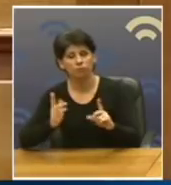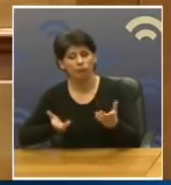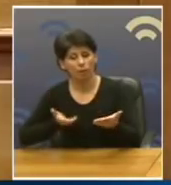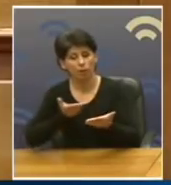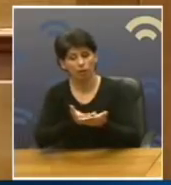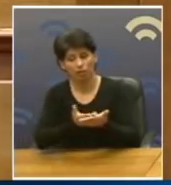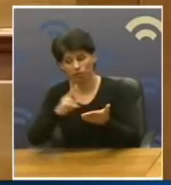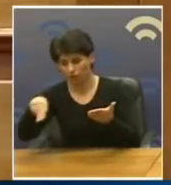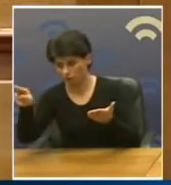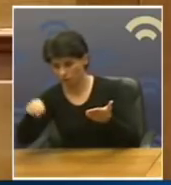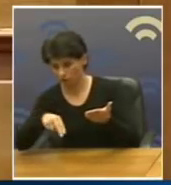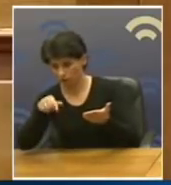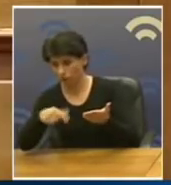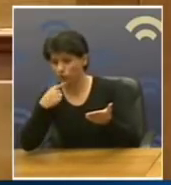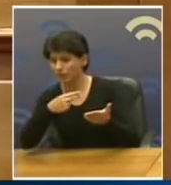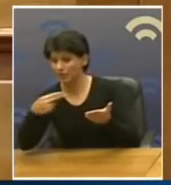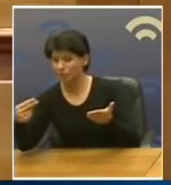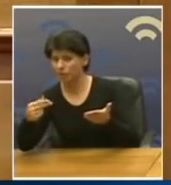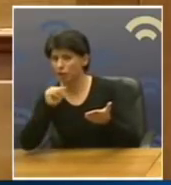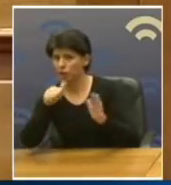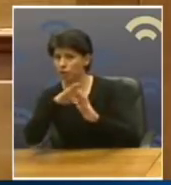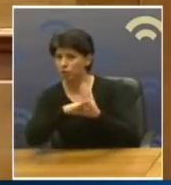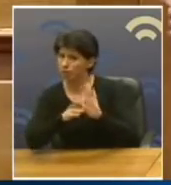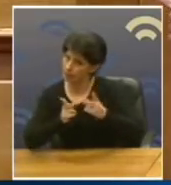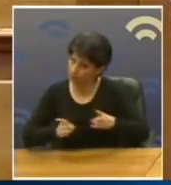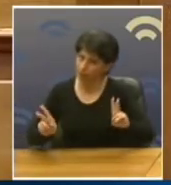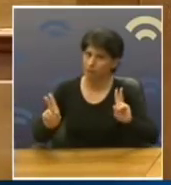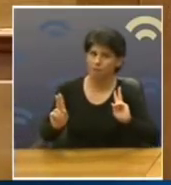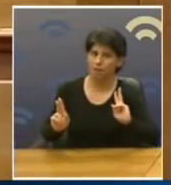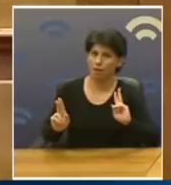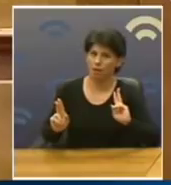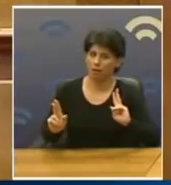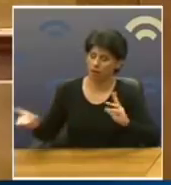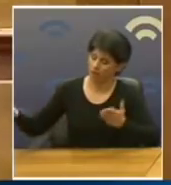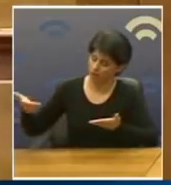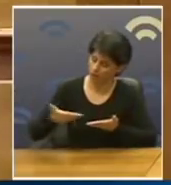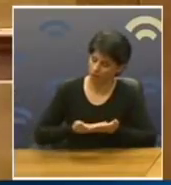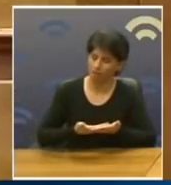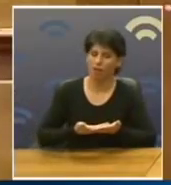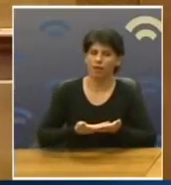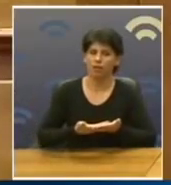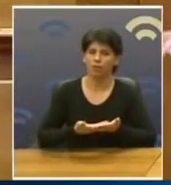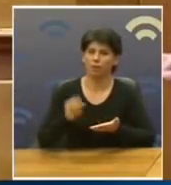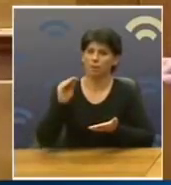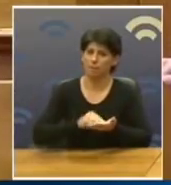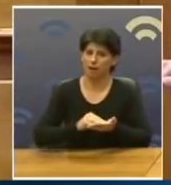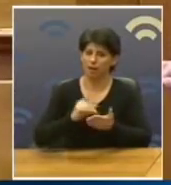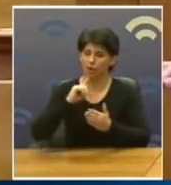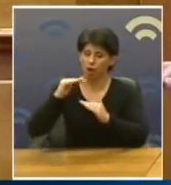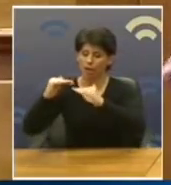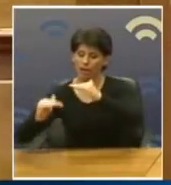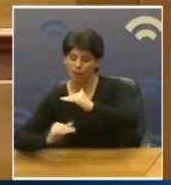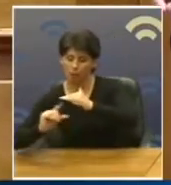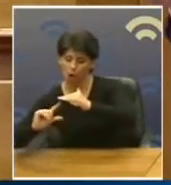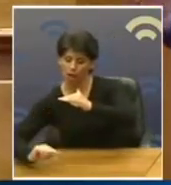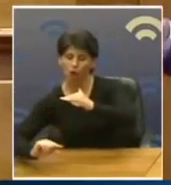αλλά απορρίφθηκε, αυτό σημαίνει ότι το Σύνταγμα μας επιτρέπει να φέρουμε ξανά τον υποκατώτατο μισθό